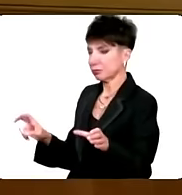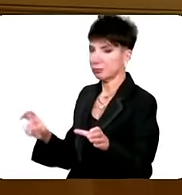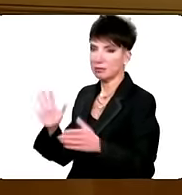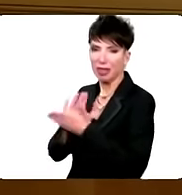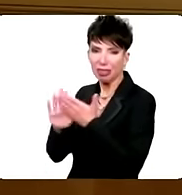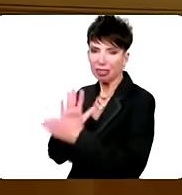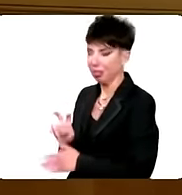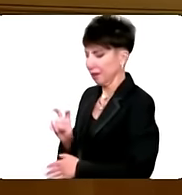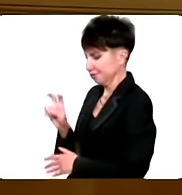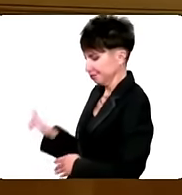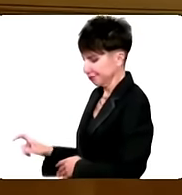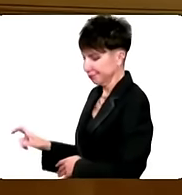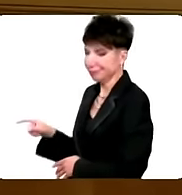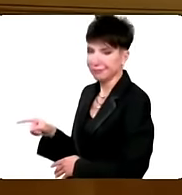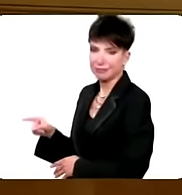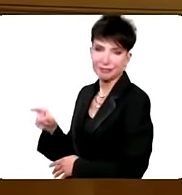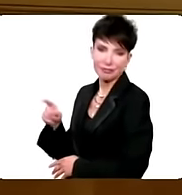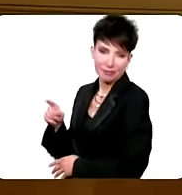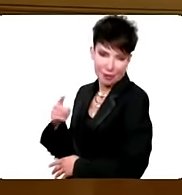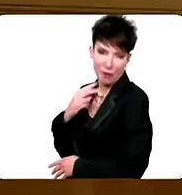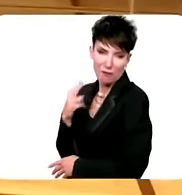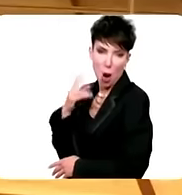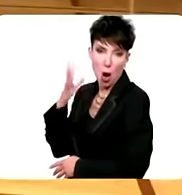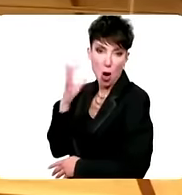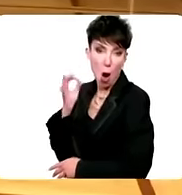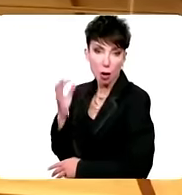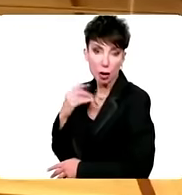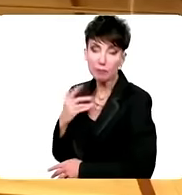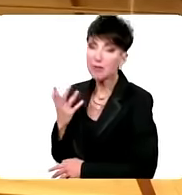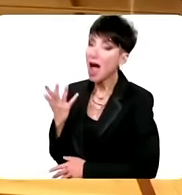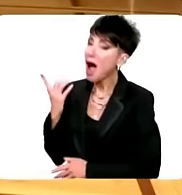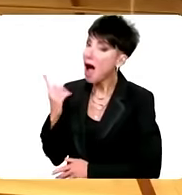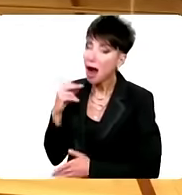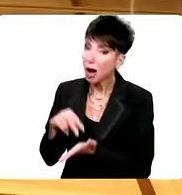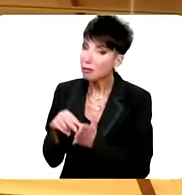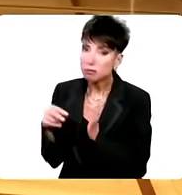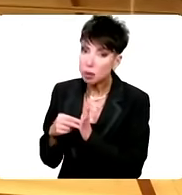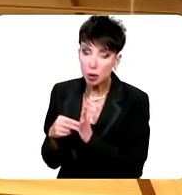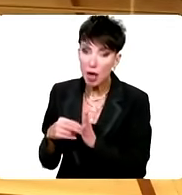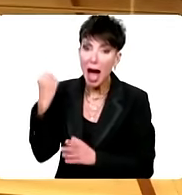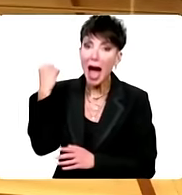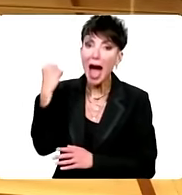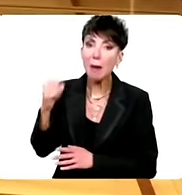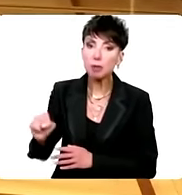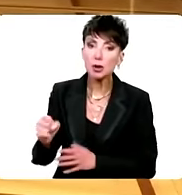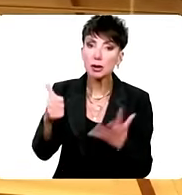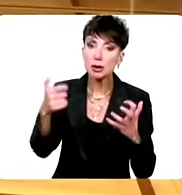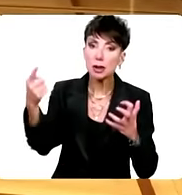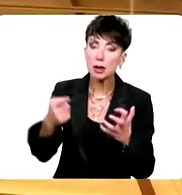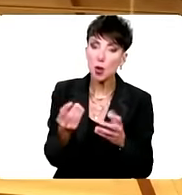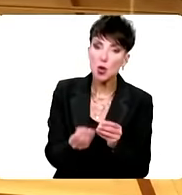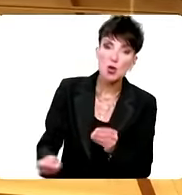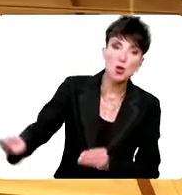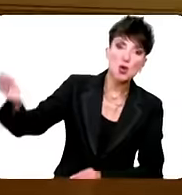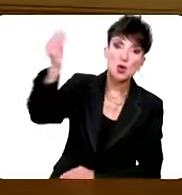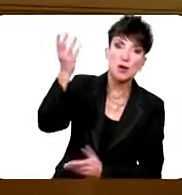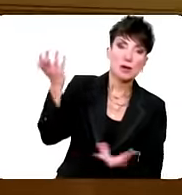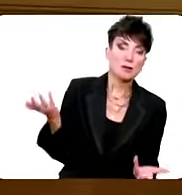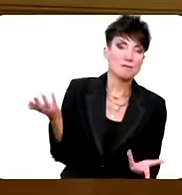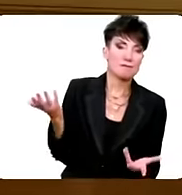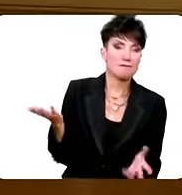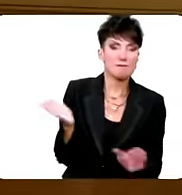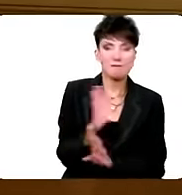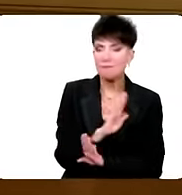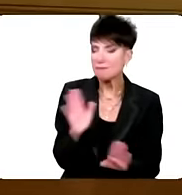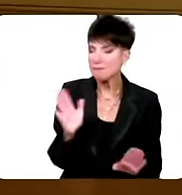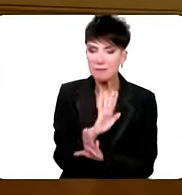των συμπολιτών μας, οι οποίοι δεν ήρθαν να ψηφίσουν. Και γι' αυτό και θεωρώ τελείως λάθος και παντελώς αποπροσανατολιστική αυτή τη